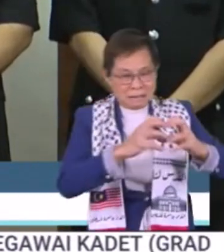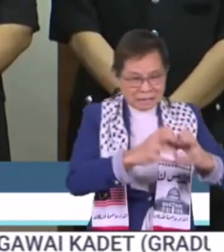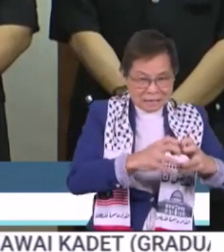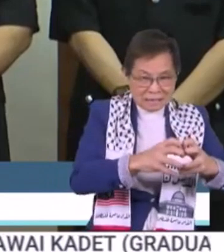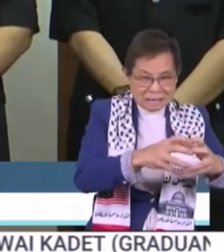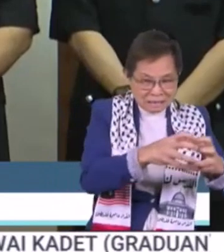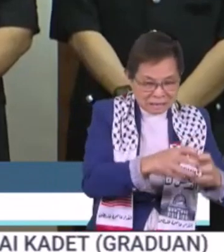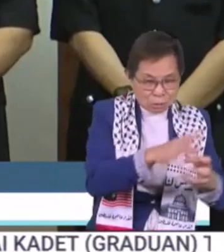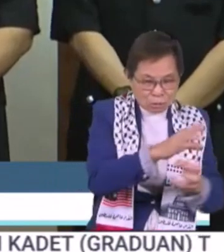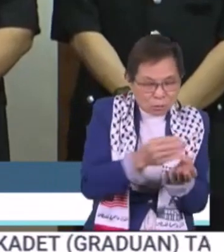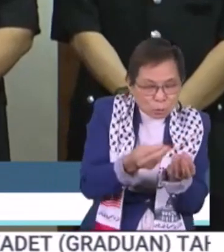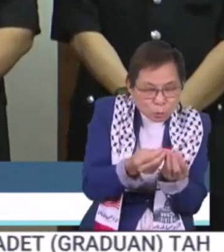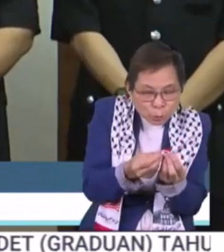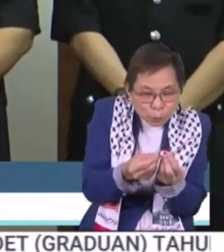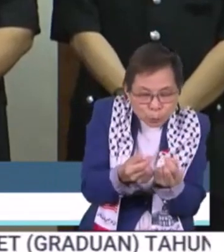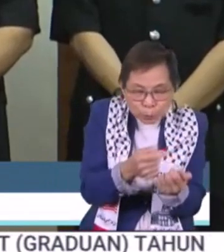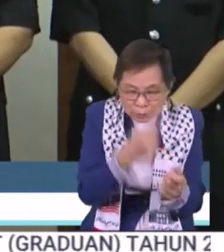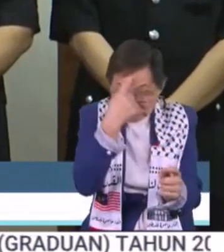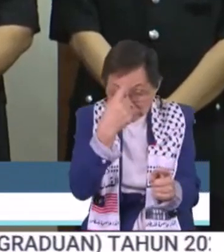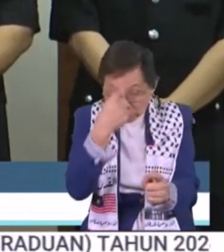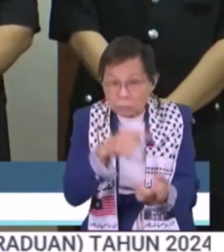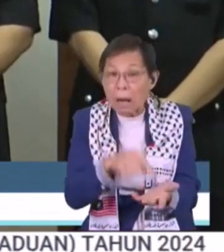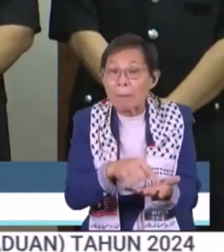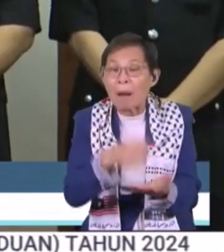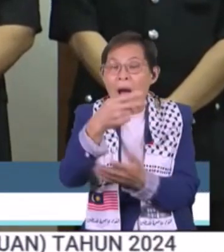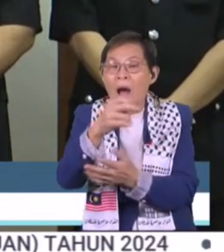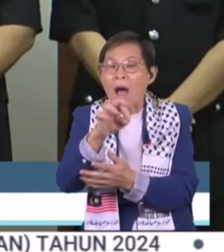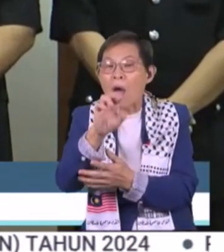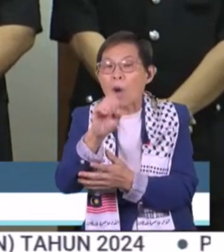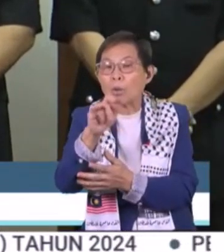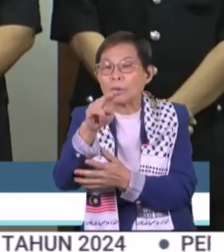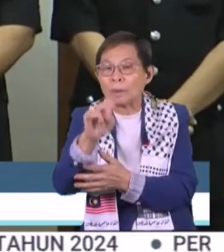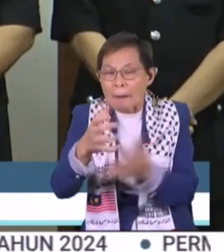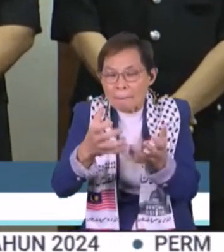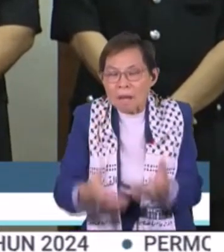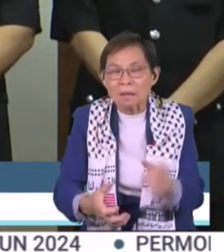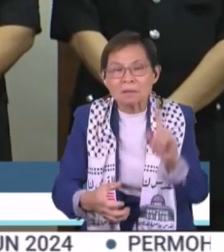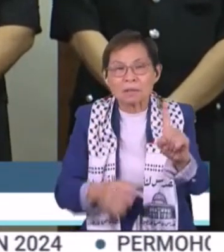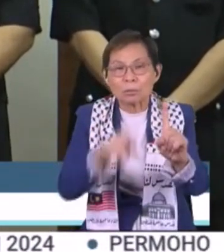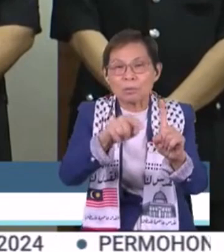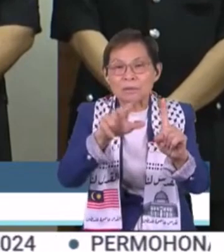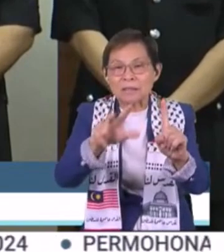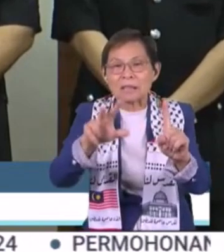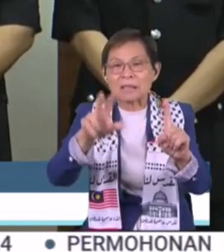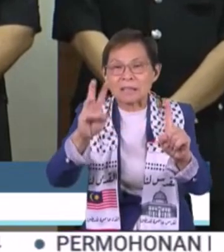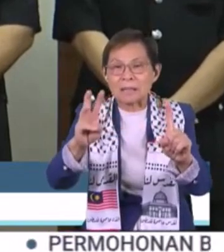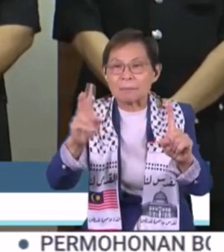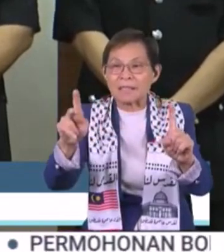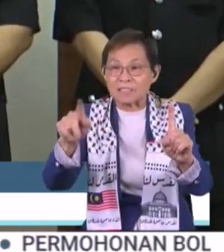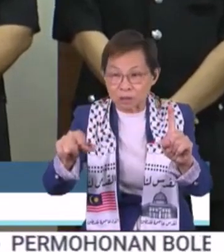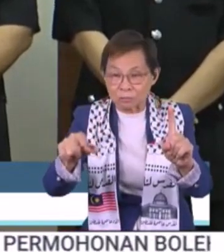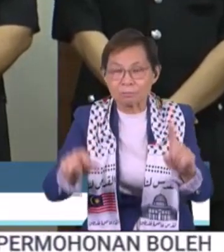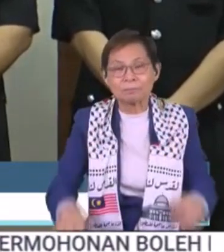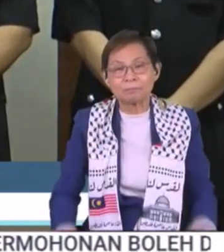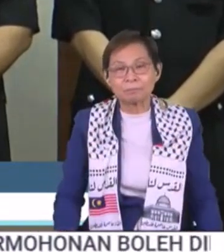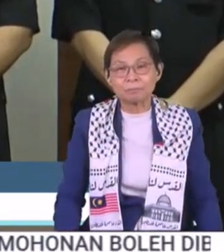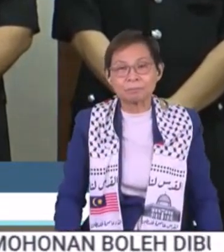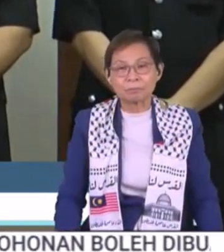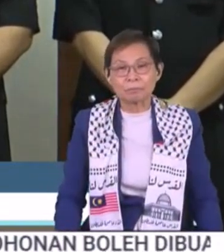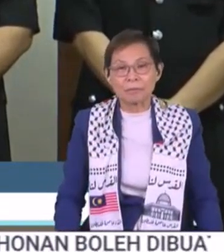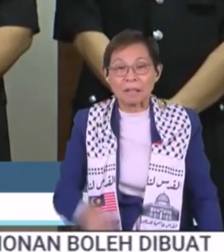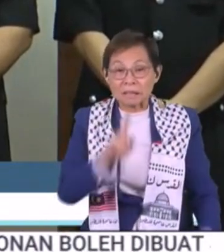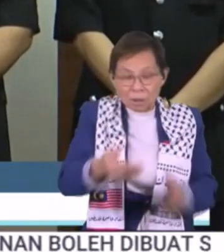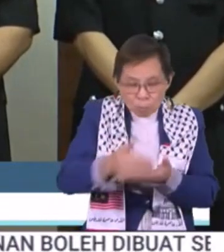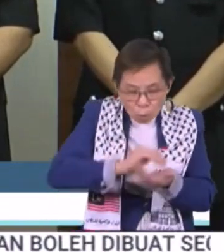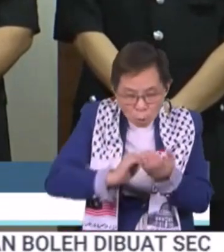serbuk disyaki dadah jenis heroin seberat 1.365 kilo satu